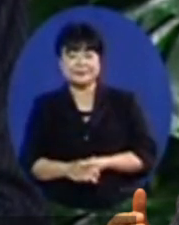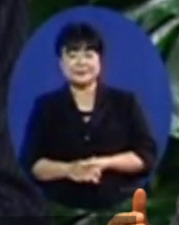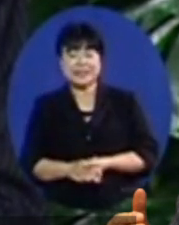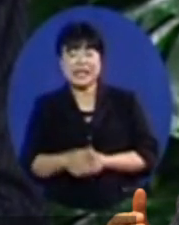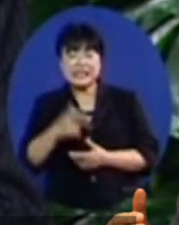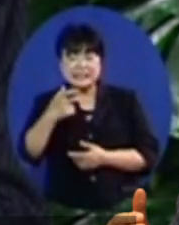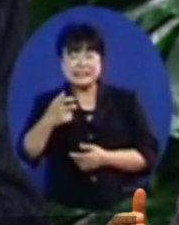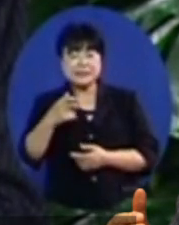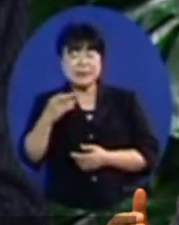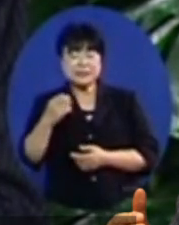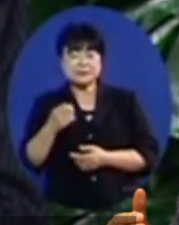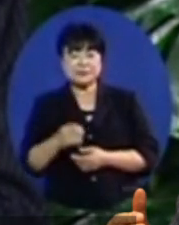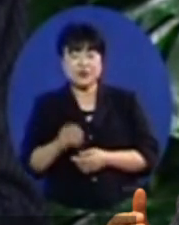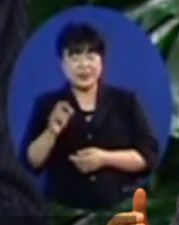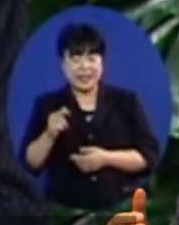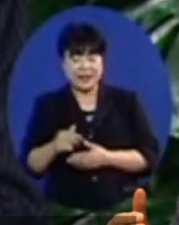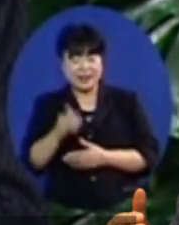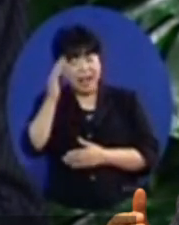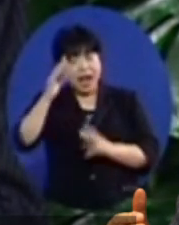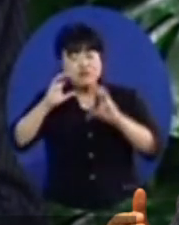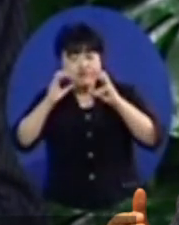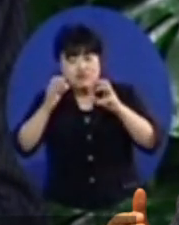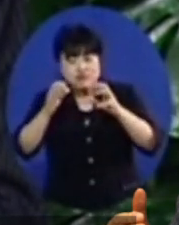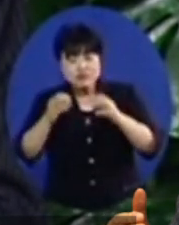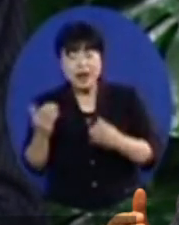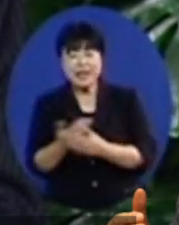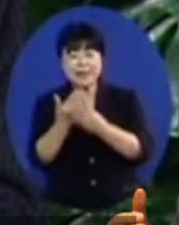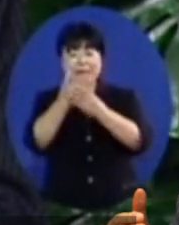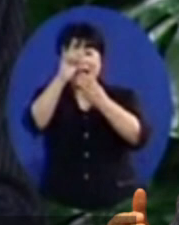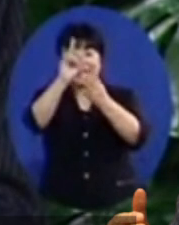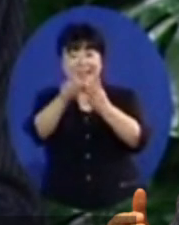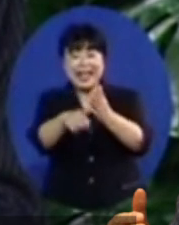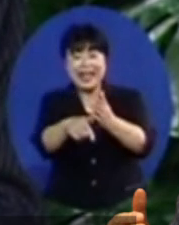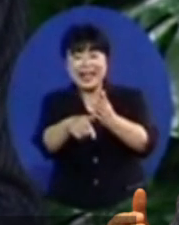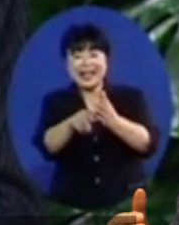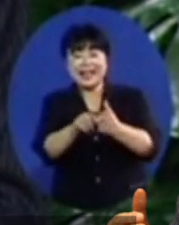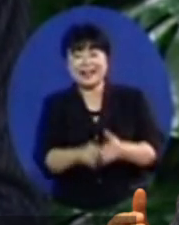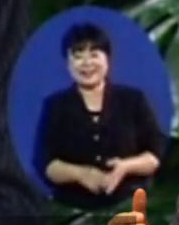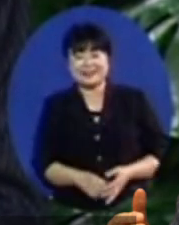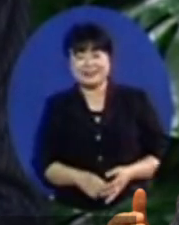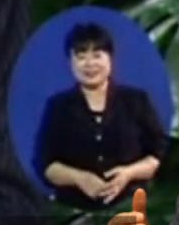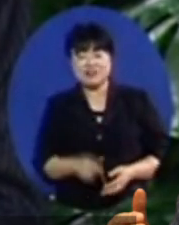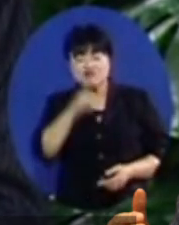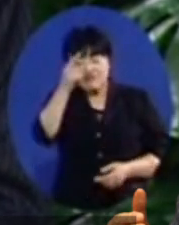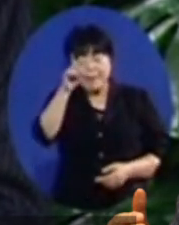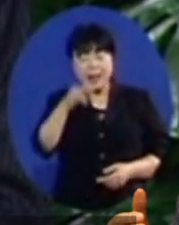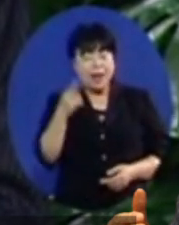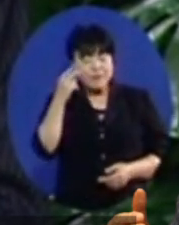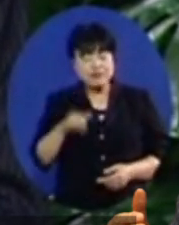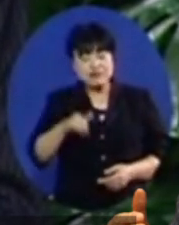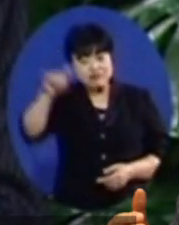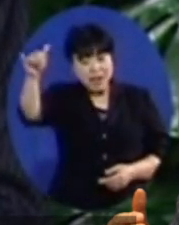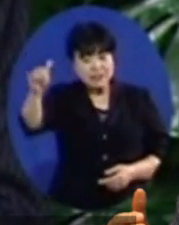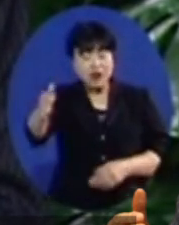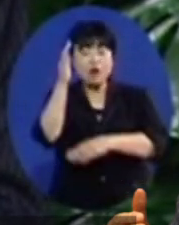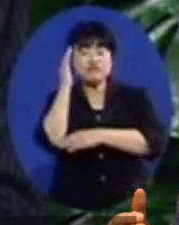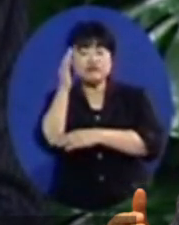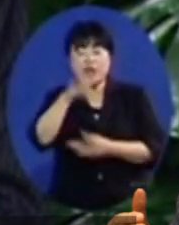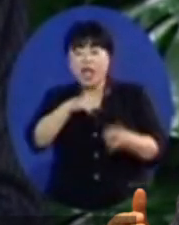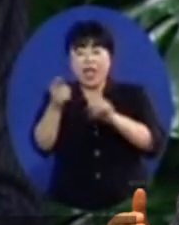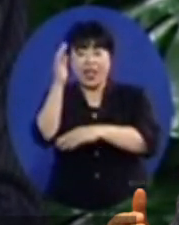70년대, 80년대 우리 한국 한참 개발할 때 주로 구라파 미국을 다니면서 붕괴를 많이